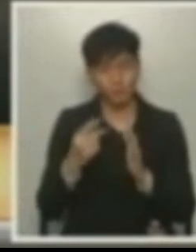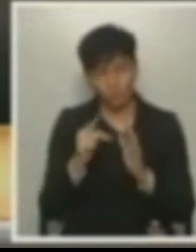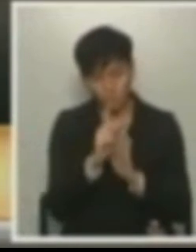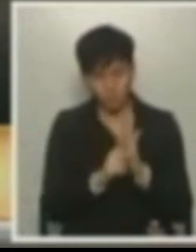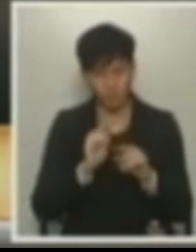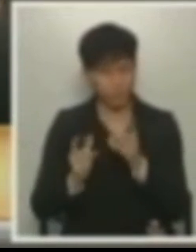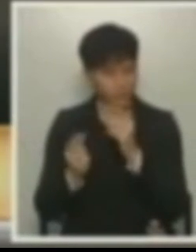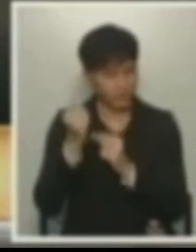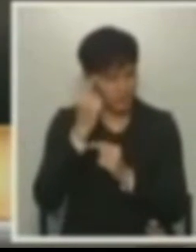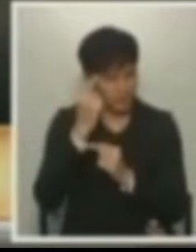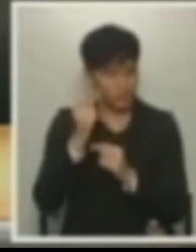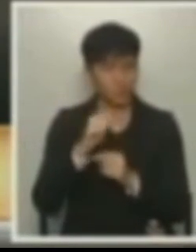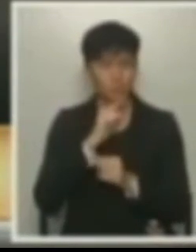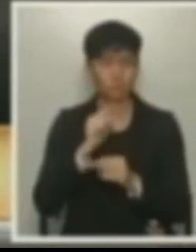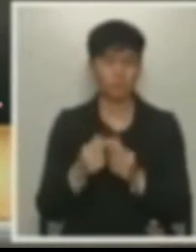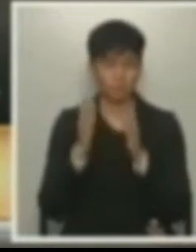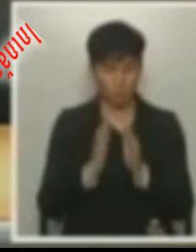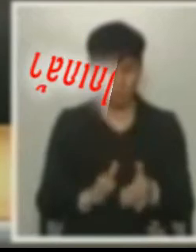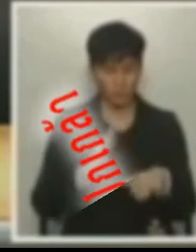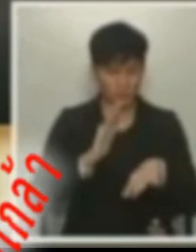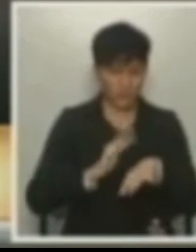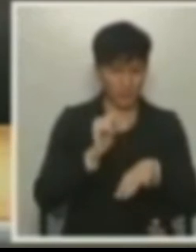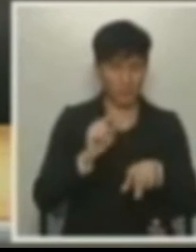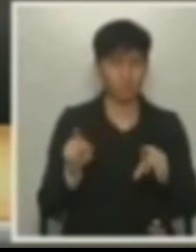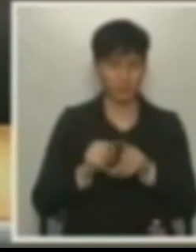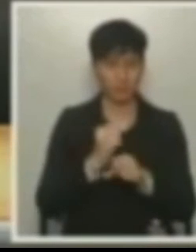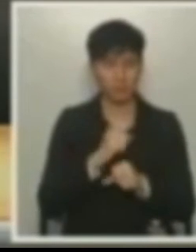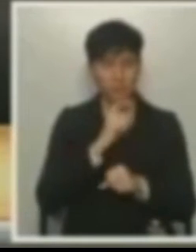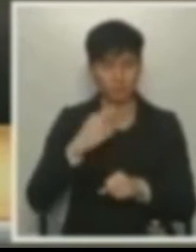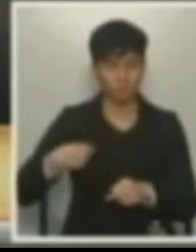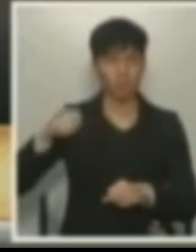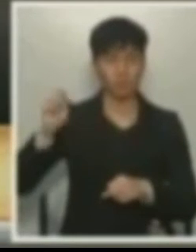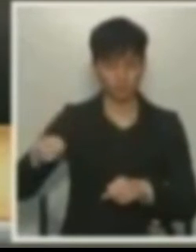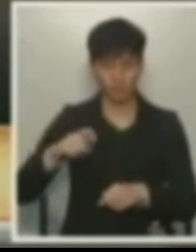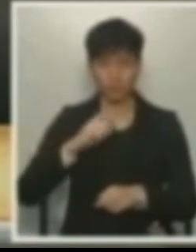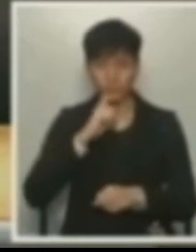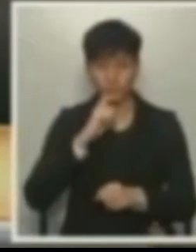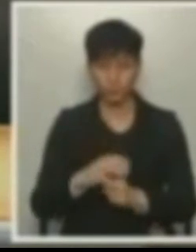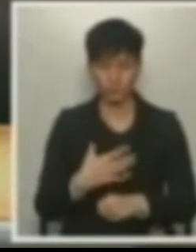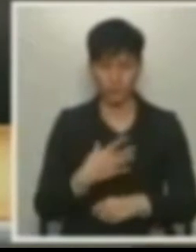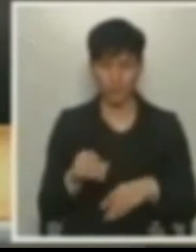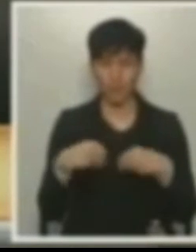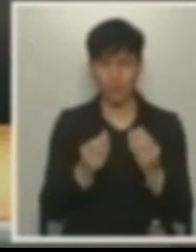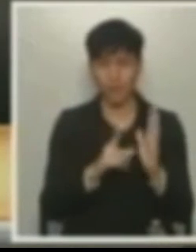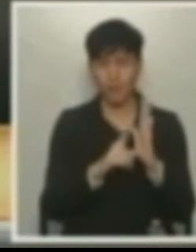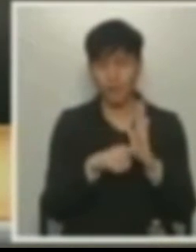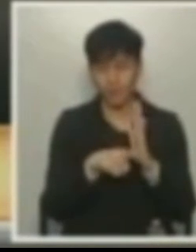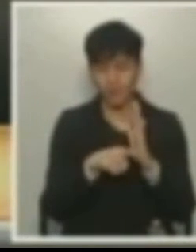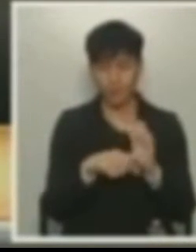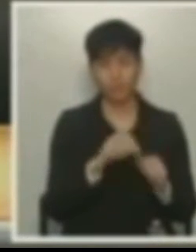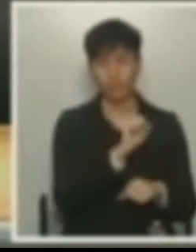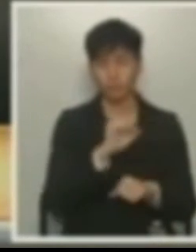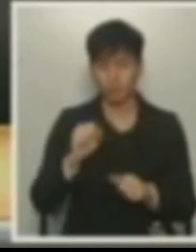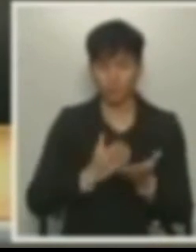มักจะไปอยู่ที่สำนักงานคณะกรรมการกฤษฎีกานะครับผมอยากให้สำนักงานเลขาธิการสภาผู้แทนราษฎรฝ่ายวิชาการ